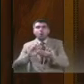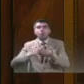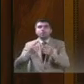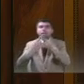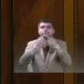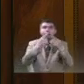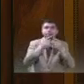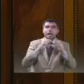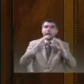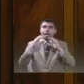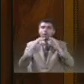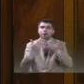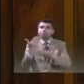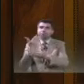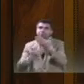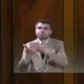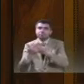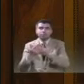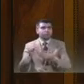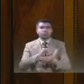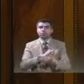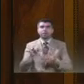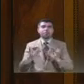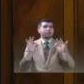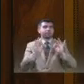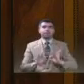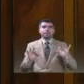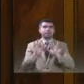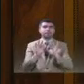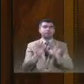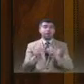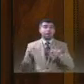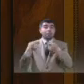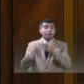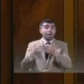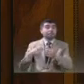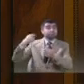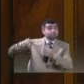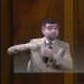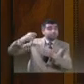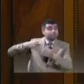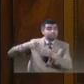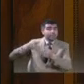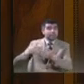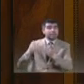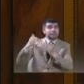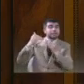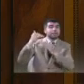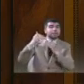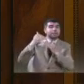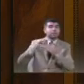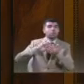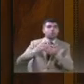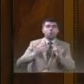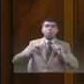أن هذه الإجراءات لم تعد نفع في تسديد الديون، بل ساهمت في الزيادة من كتلة الدين. هذه هي الحقيقة